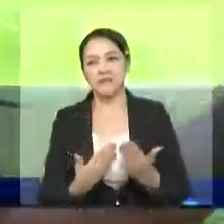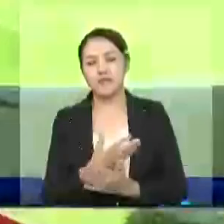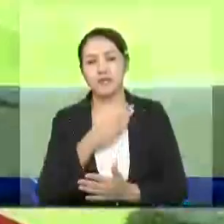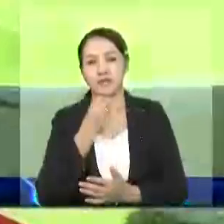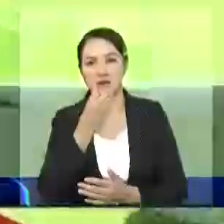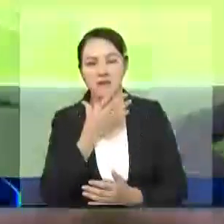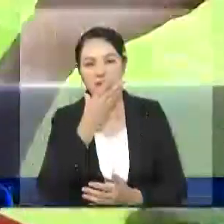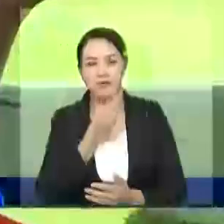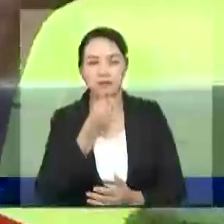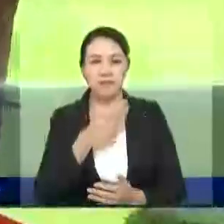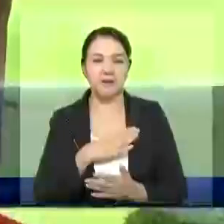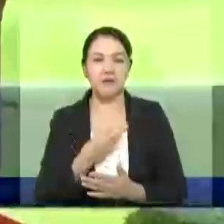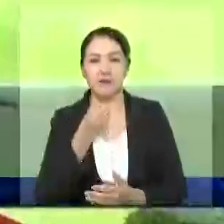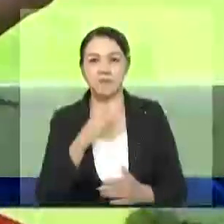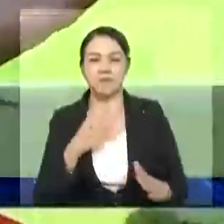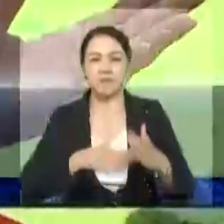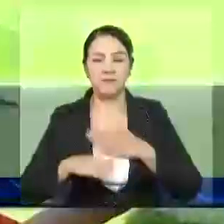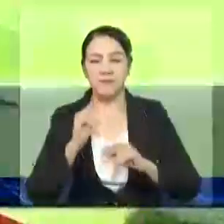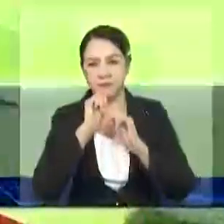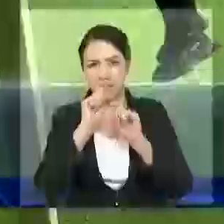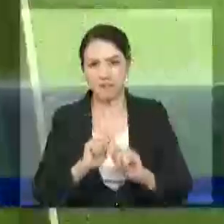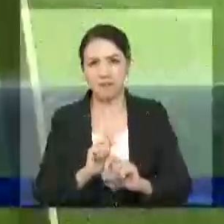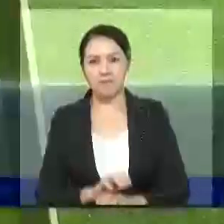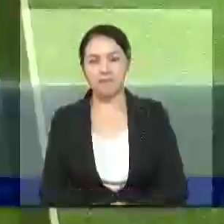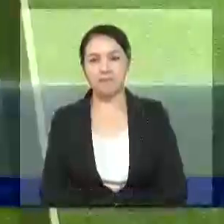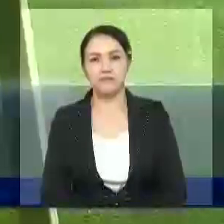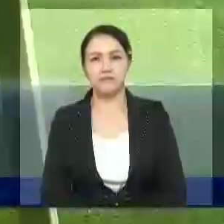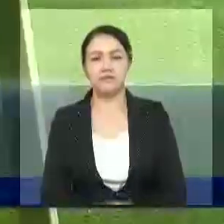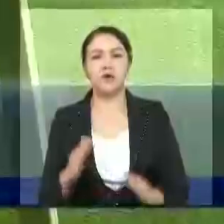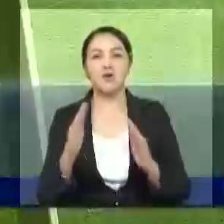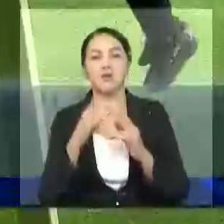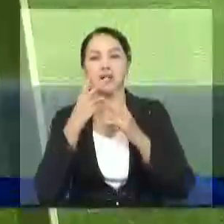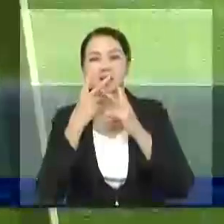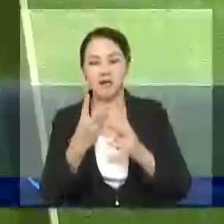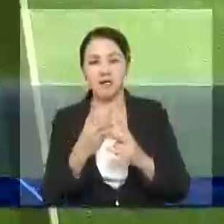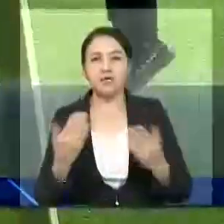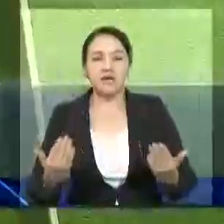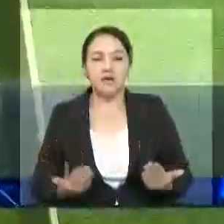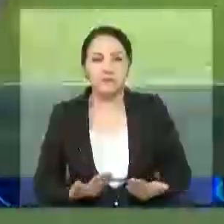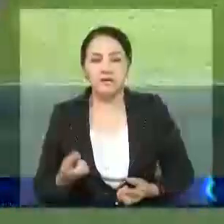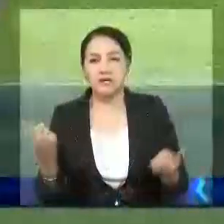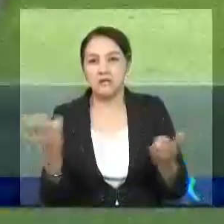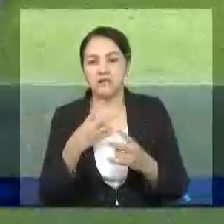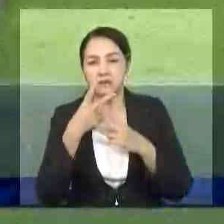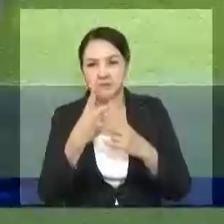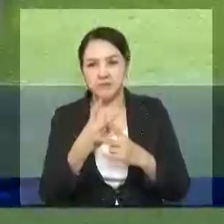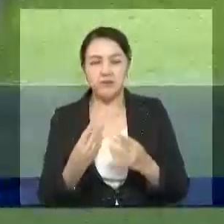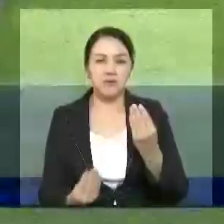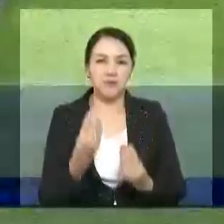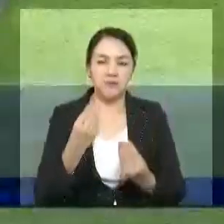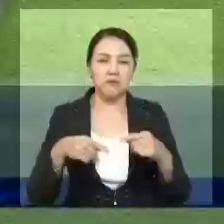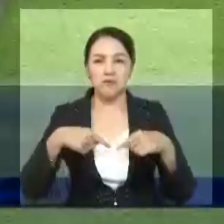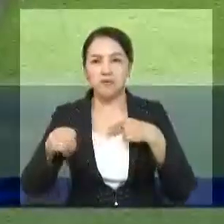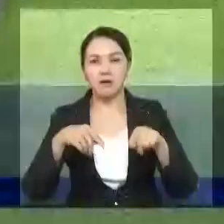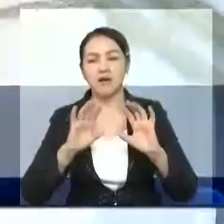қалды. Бұл тұрғындар үшін жақсы көңіл күй сыйлайды. Аула көлеміне қарай тұрғындардың қажет деген ұсыныстары қаралады. Ойын алаңы,